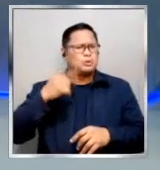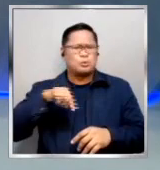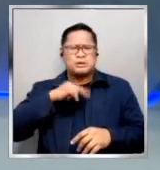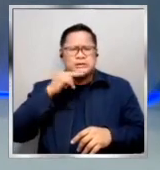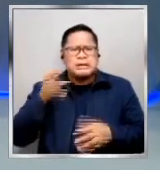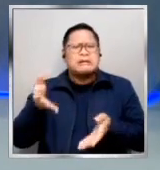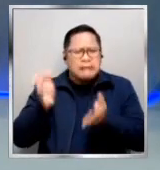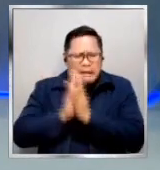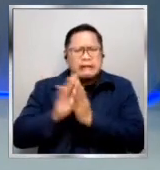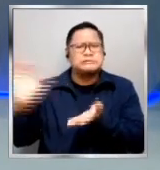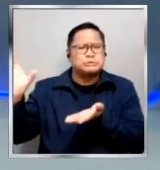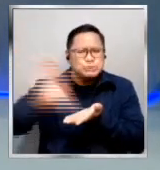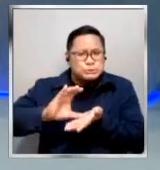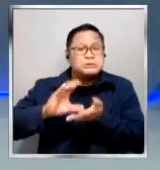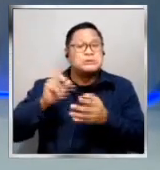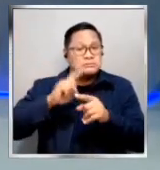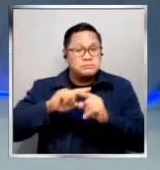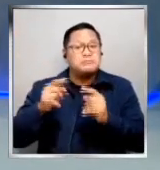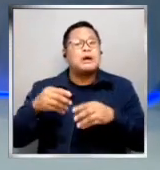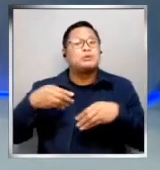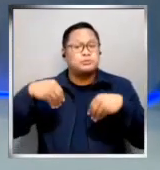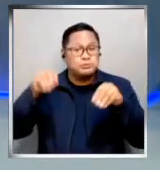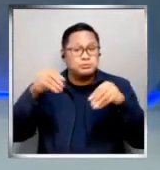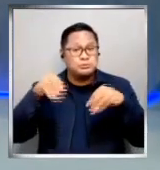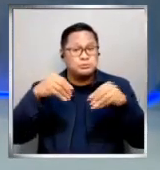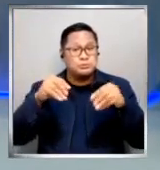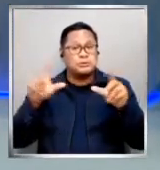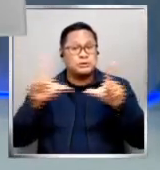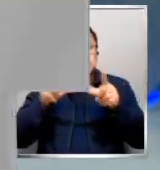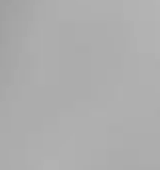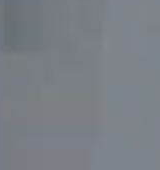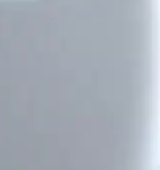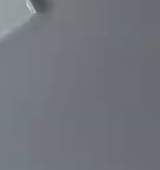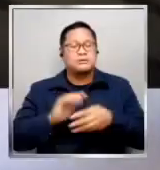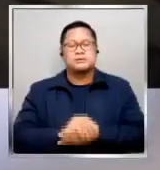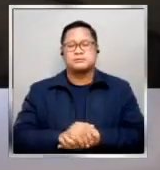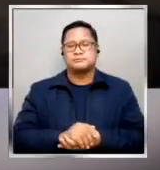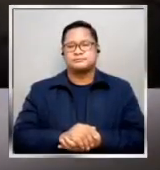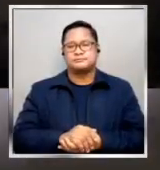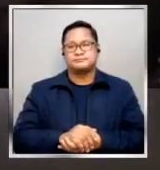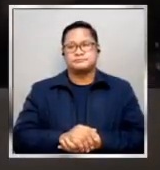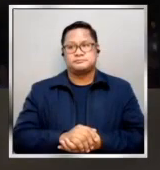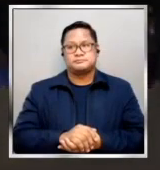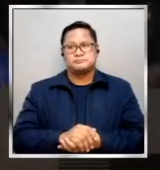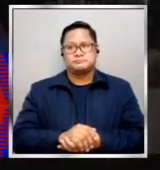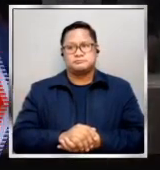kundi nag-aalok ng prangkisa. At nakatutok si JP Soriano.